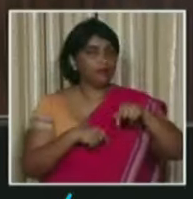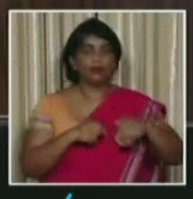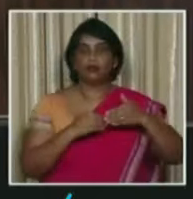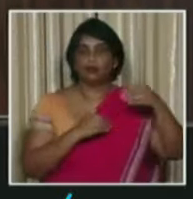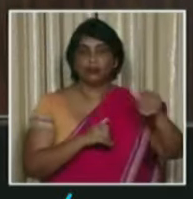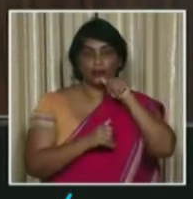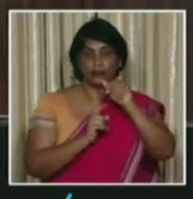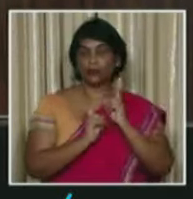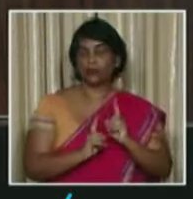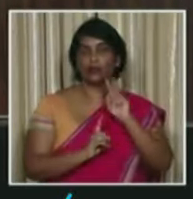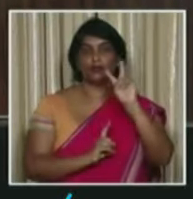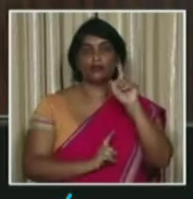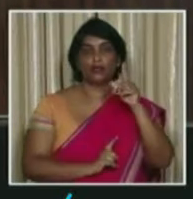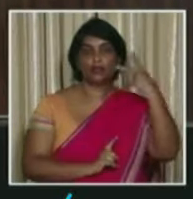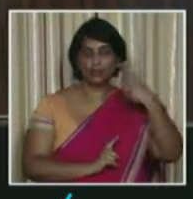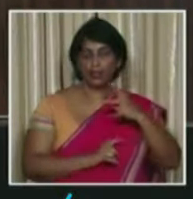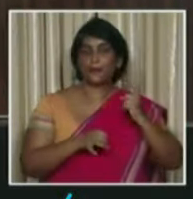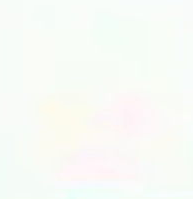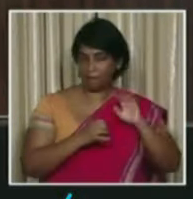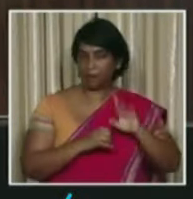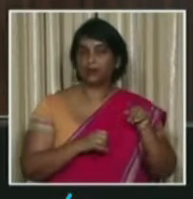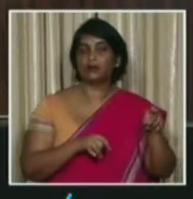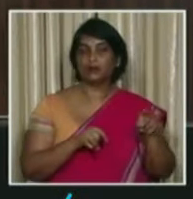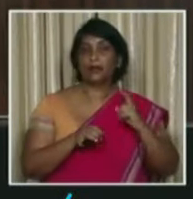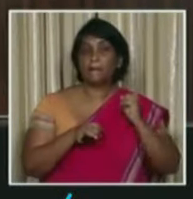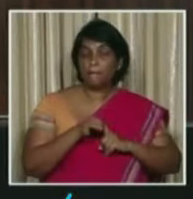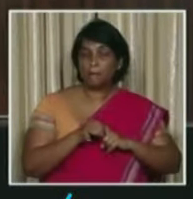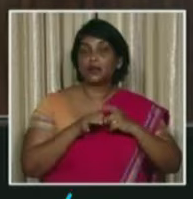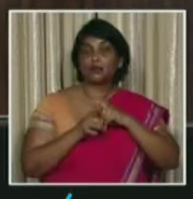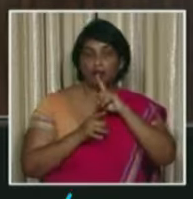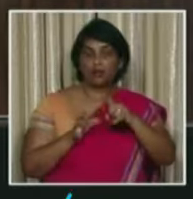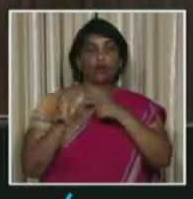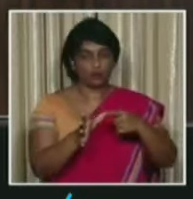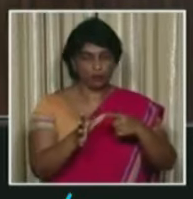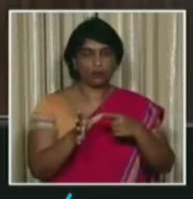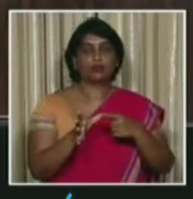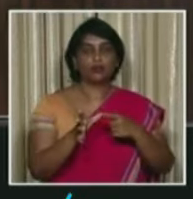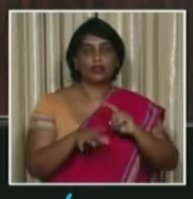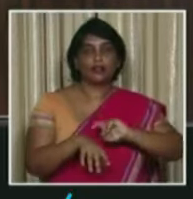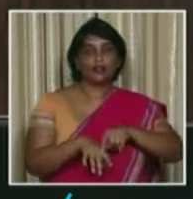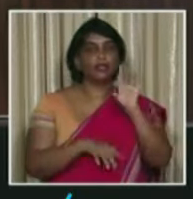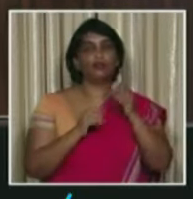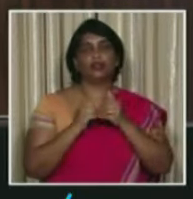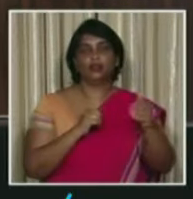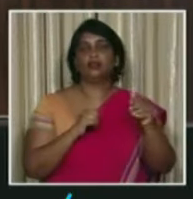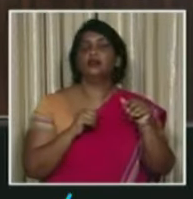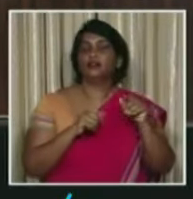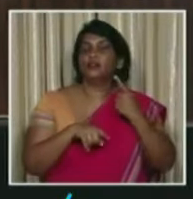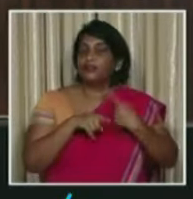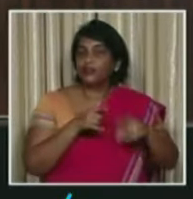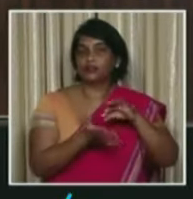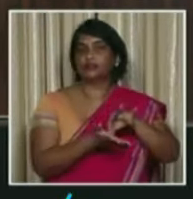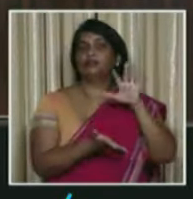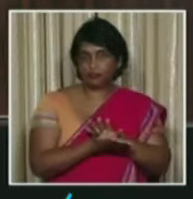Mingidreta Stavarnyoga Visiata Dekati Asun Laban Prasnyak Sandaha, Prasni Asimata Sah Pilitur Laba Dimeter, Pinadi Pahalo Kakalyak, Pamanak